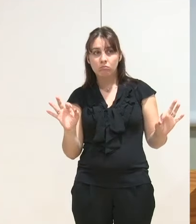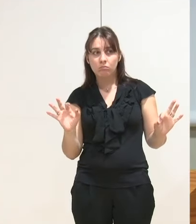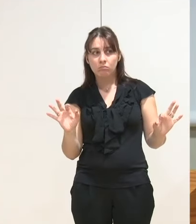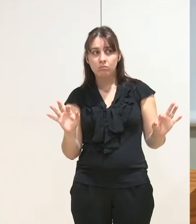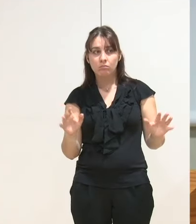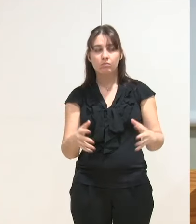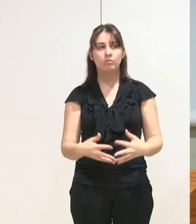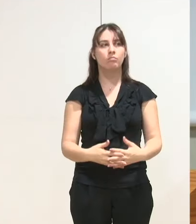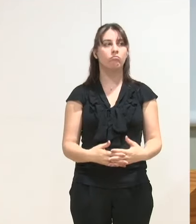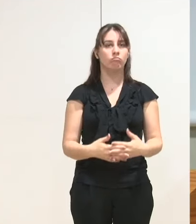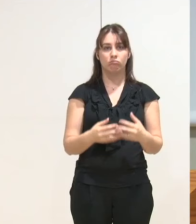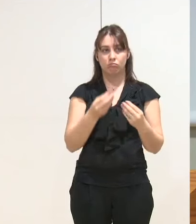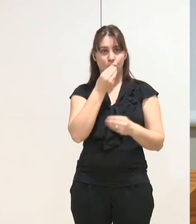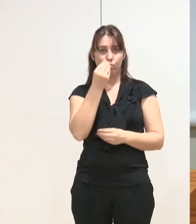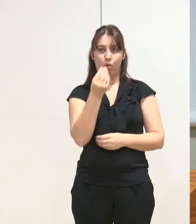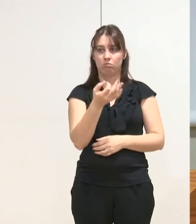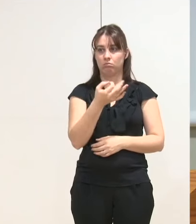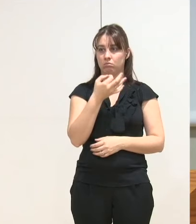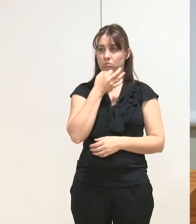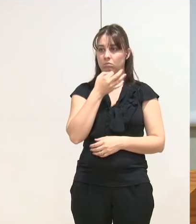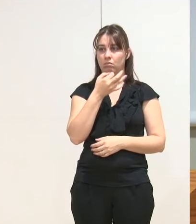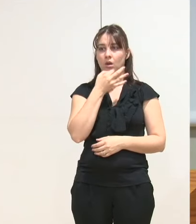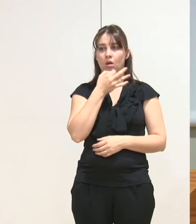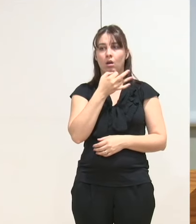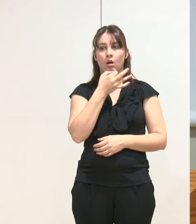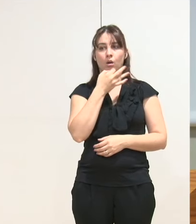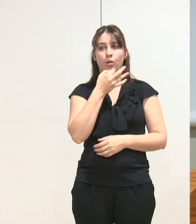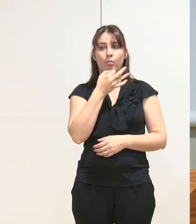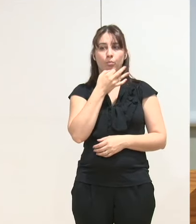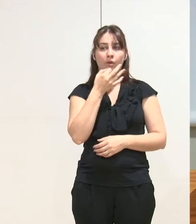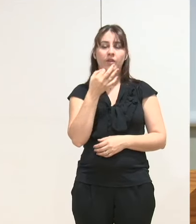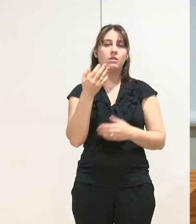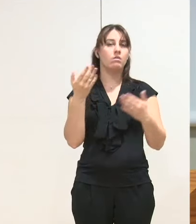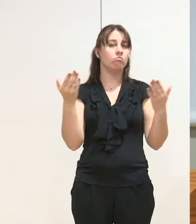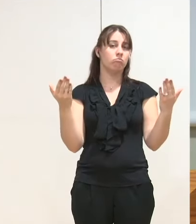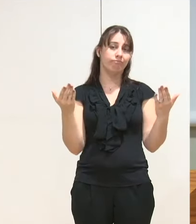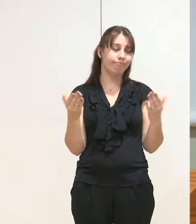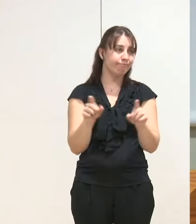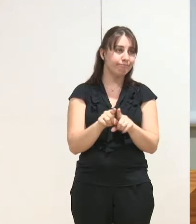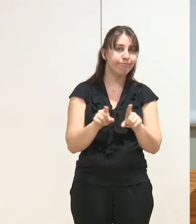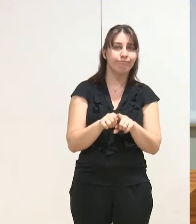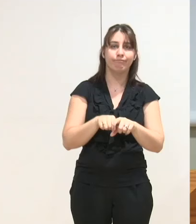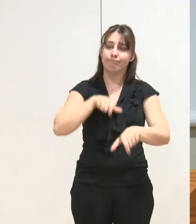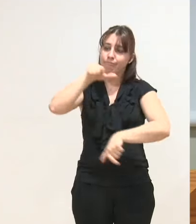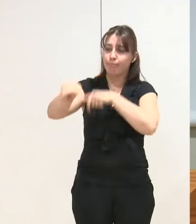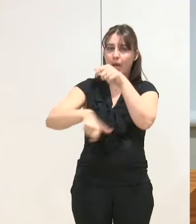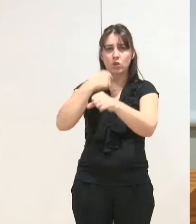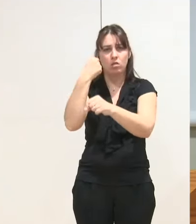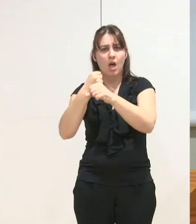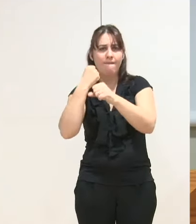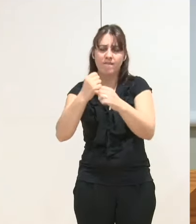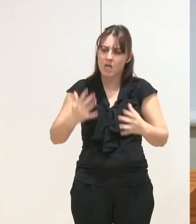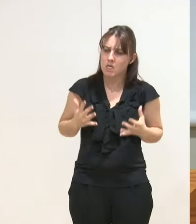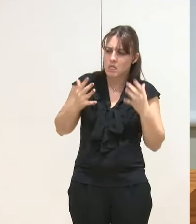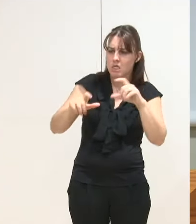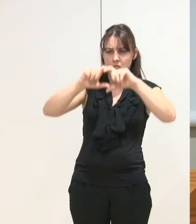non écoutez je crois que c'est l'occasion aussi de remercier pour leur travail et leur engagement des personnels